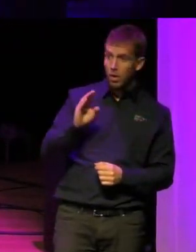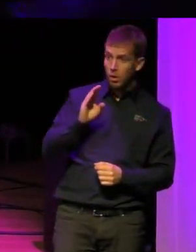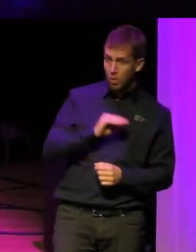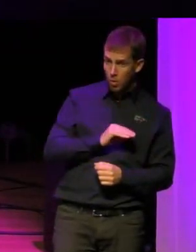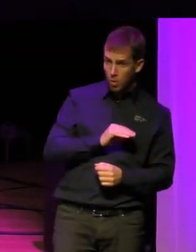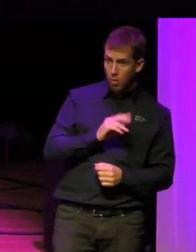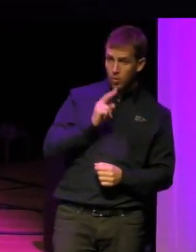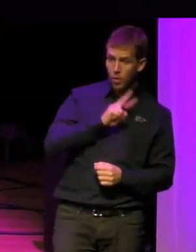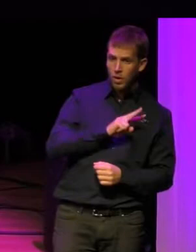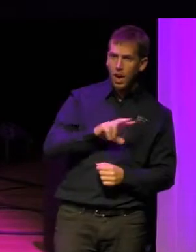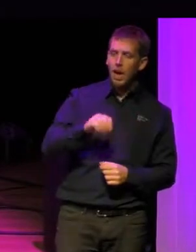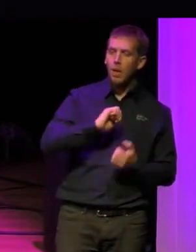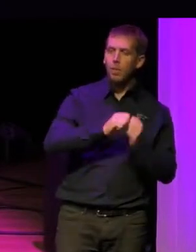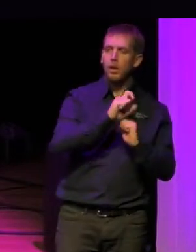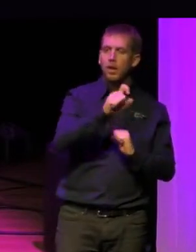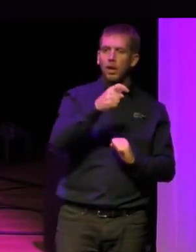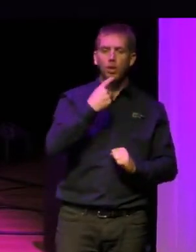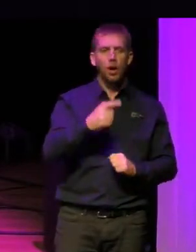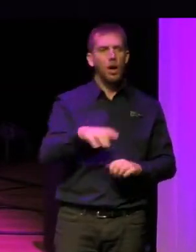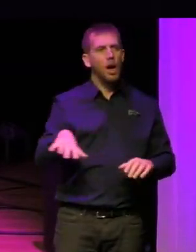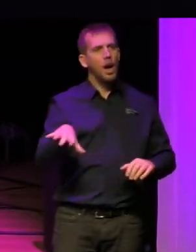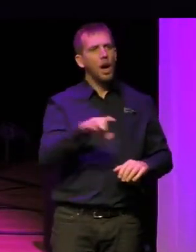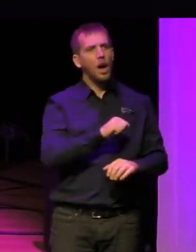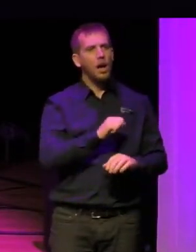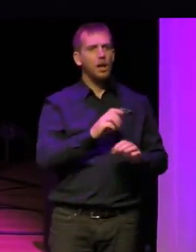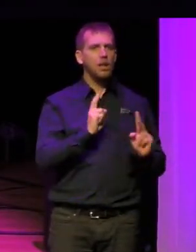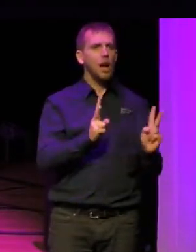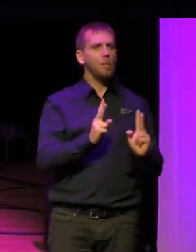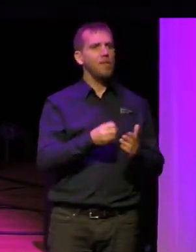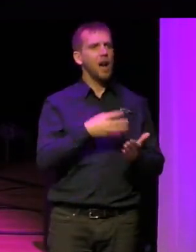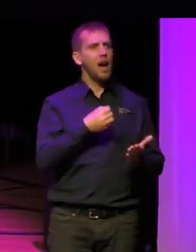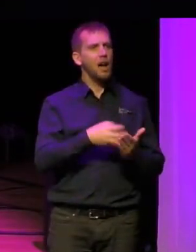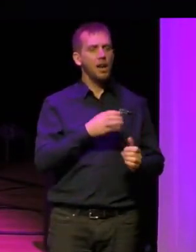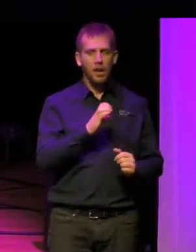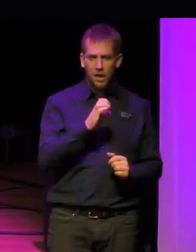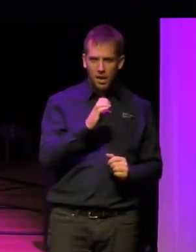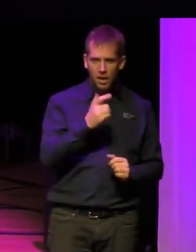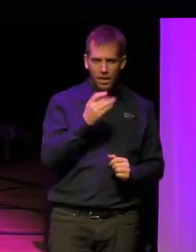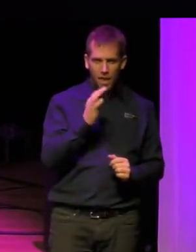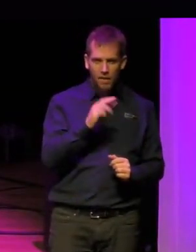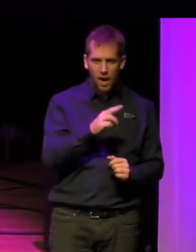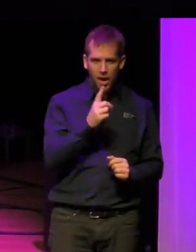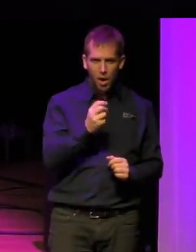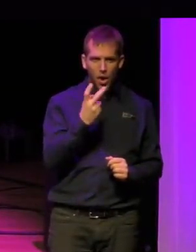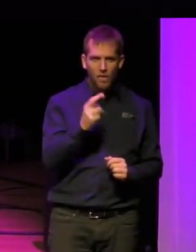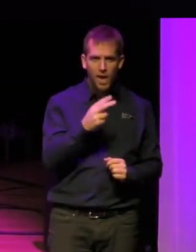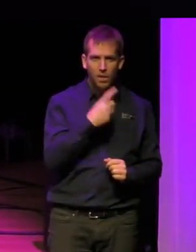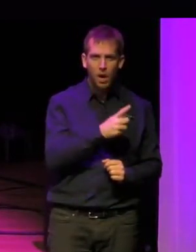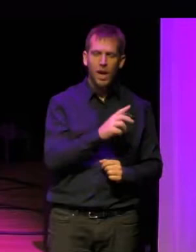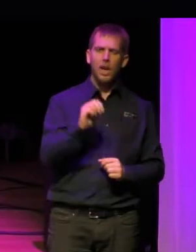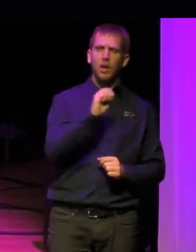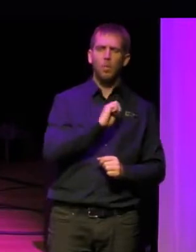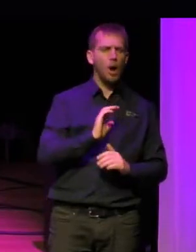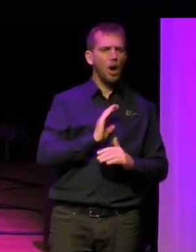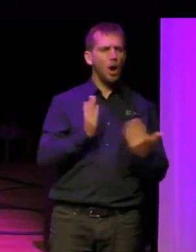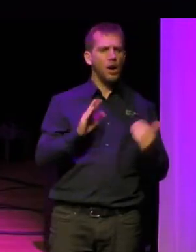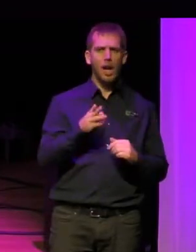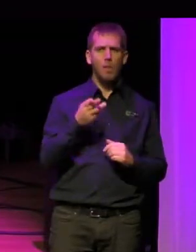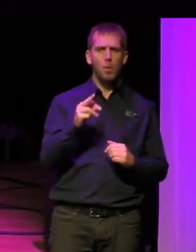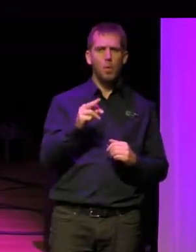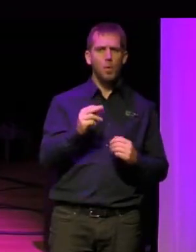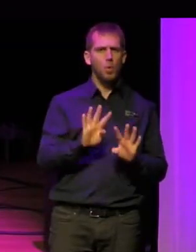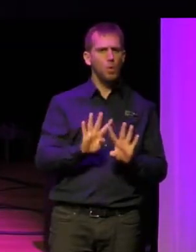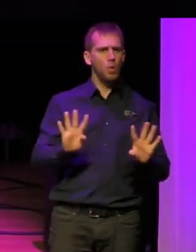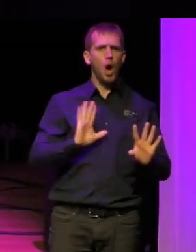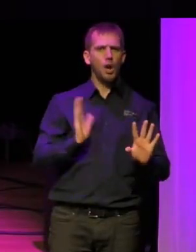pratade om alls lika värde och Stefan Löfven har sagt själv att Europa bygger inga murar